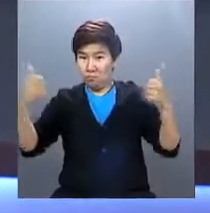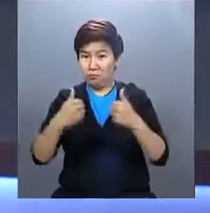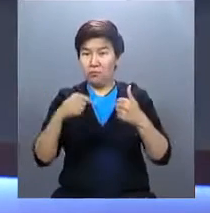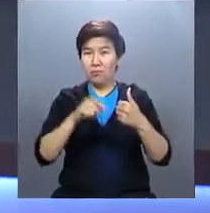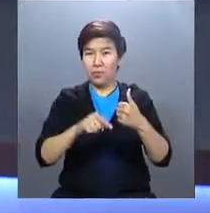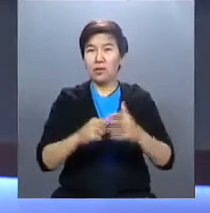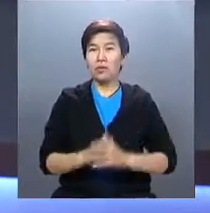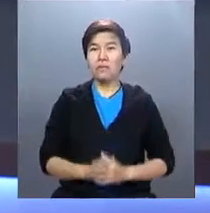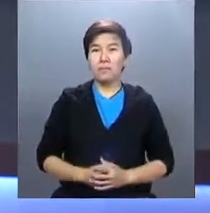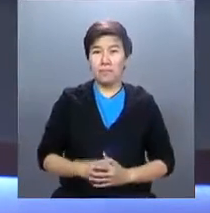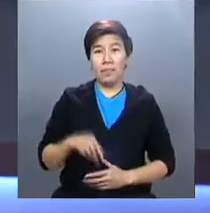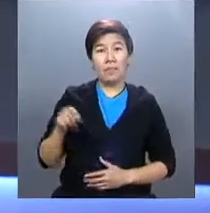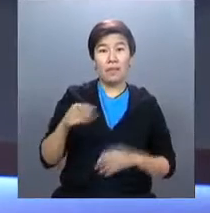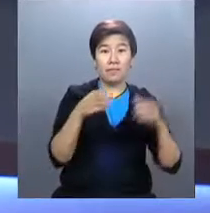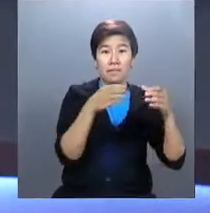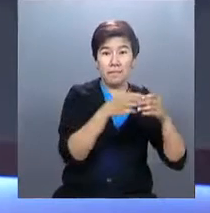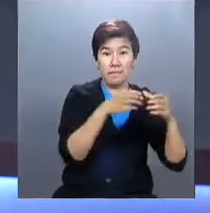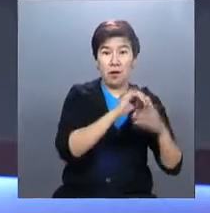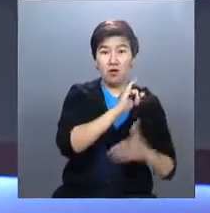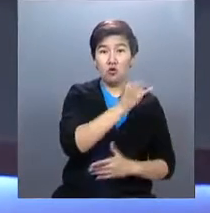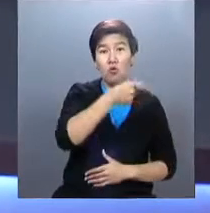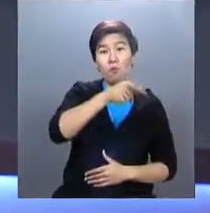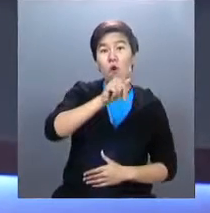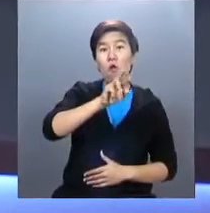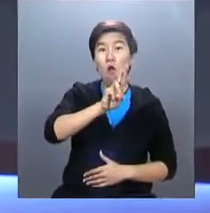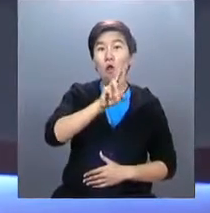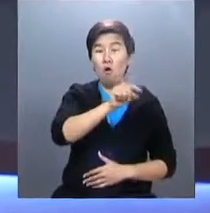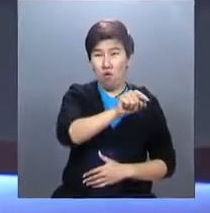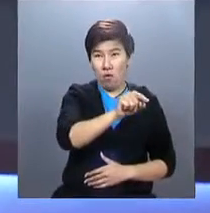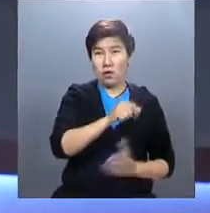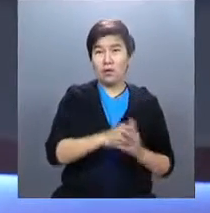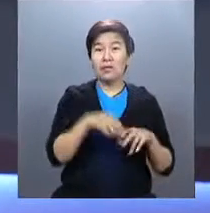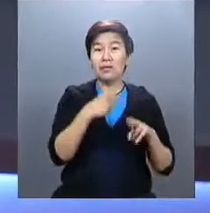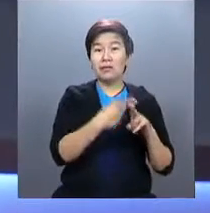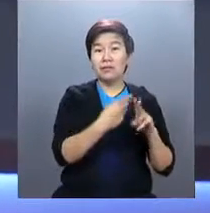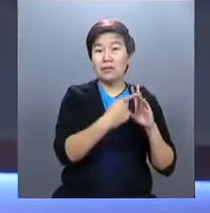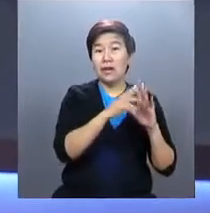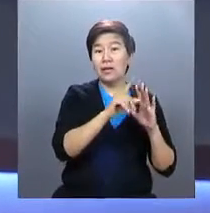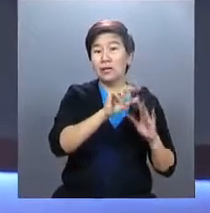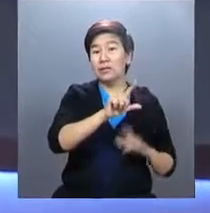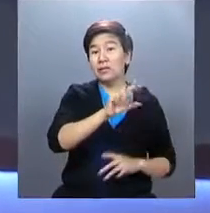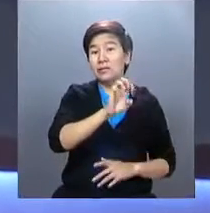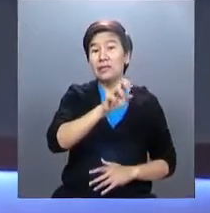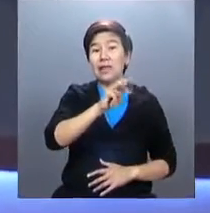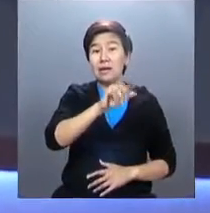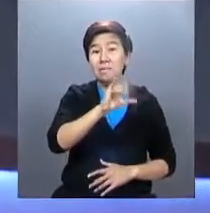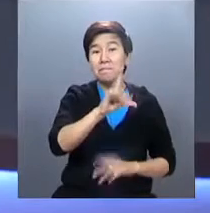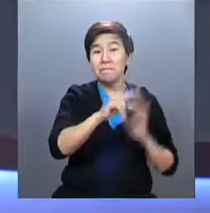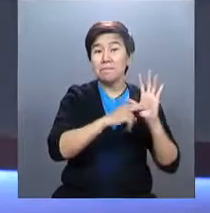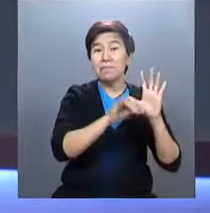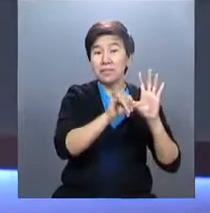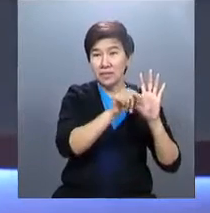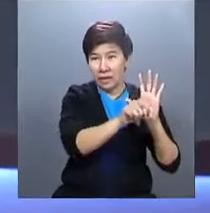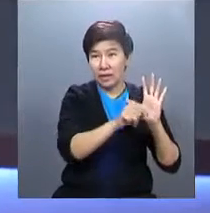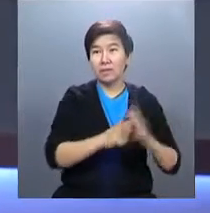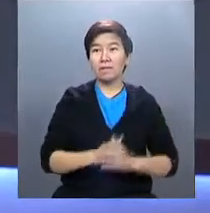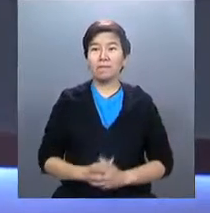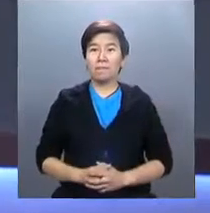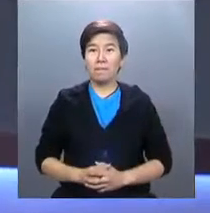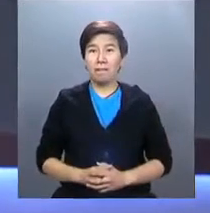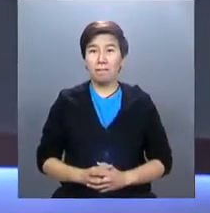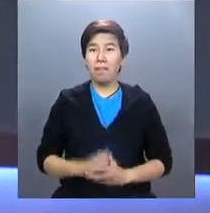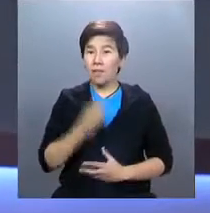ลชนประจำสายทหารและทำเนียบรัฐบาลก็คือพลเอกเฉลิมชัยซึ่งเป็นหนึ่งในแคนดิเดตในการร่วมลงแข่งขันด้วยติ